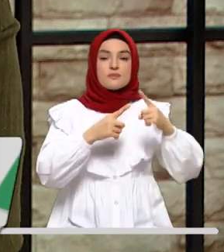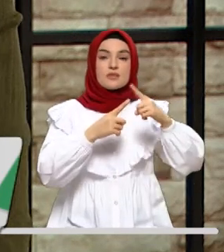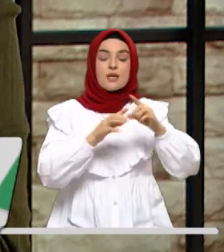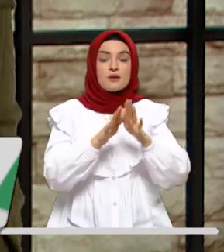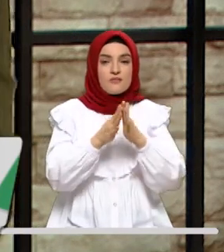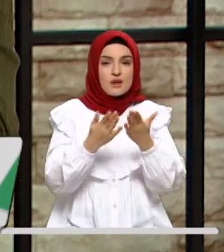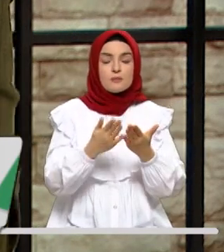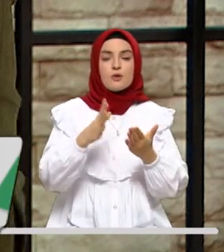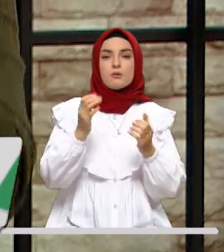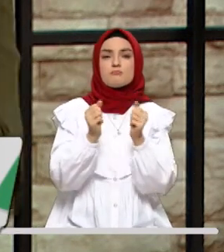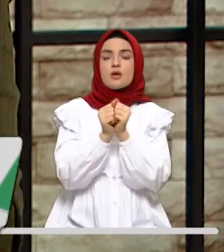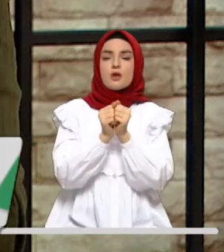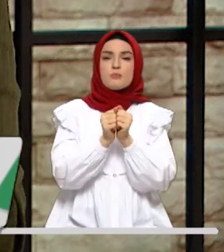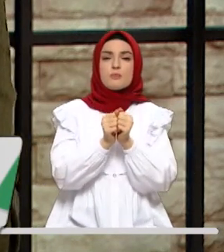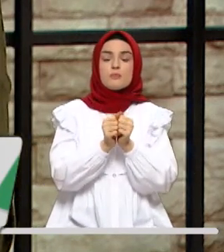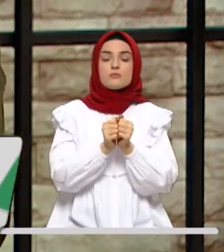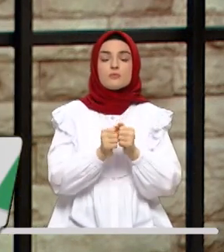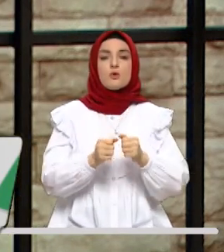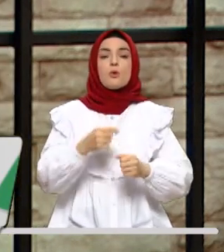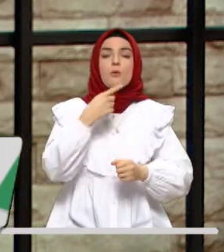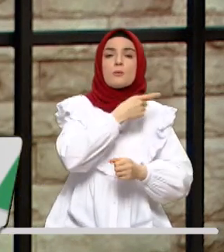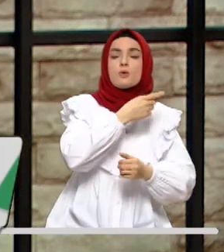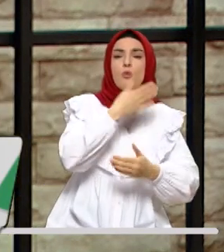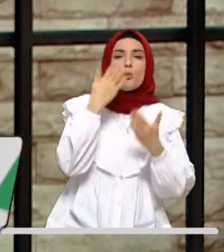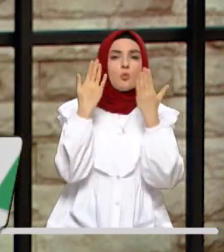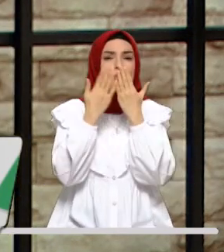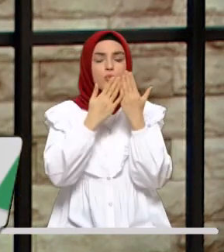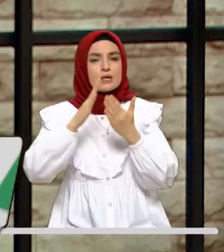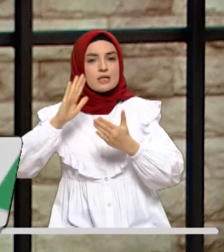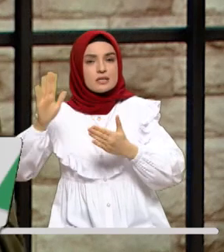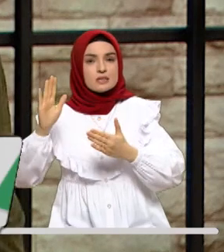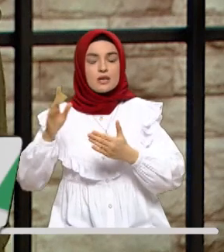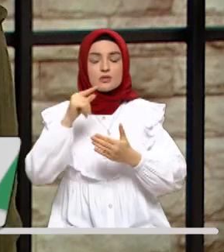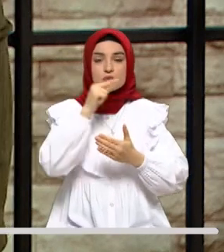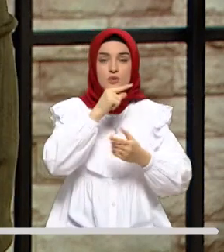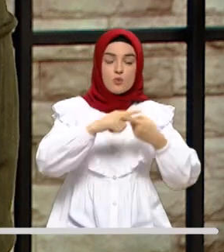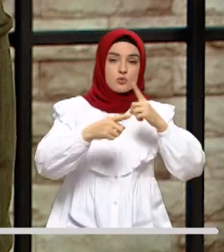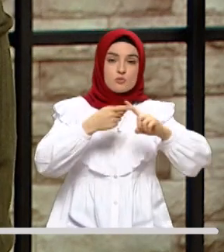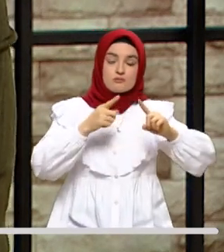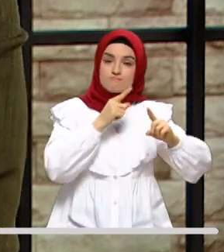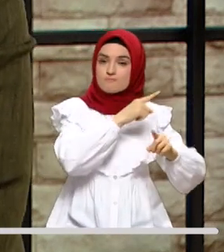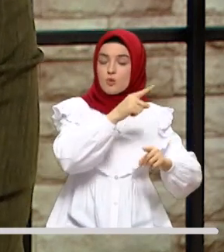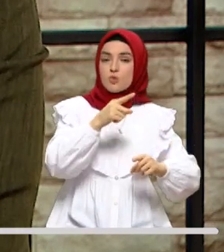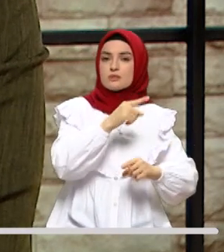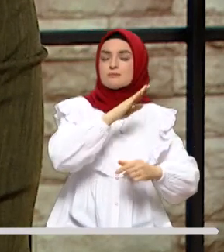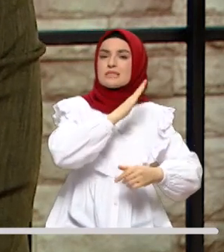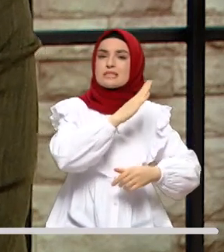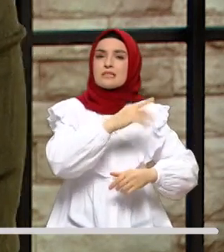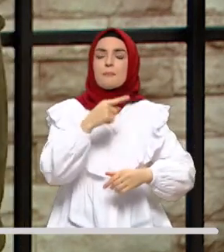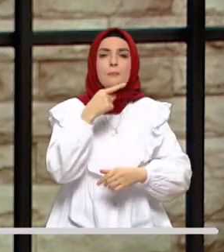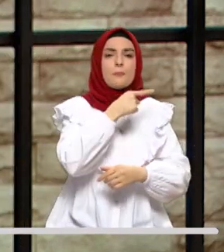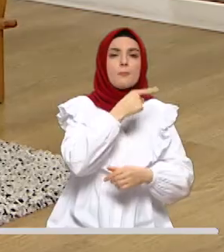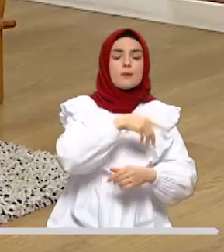birlikte Batı'ya okumaya giden, Batı'ya okumaya gönderirken Osmanlı onları, gidin Batı'nın ilmini,